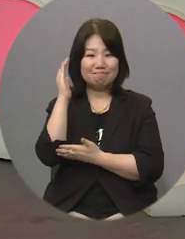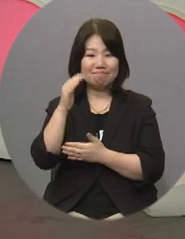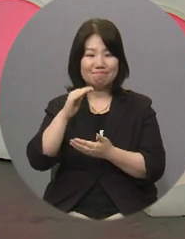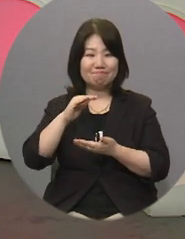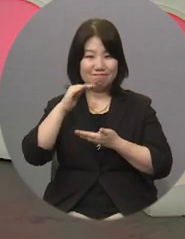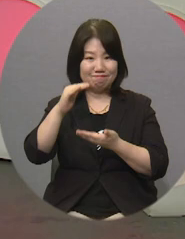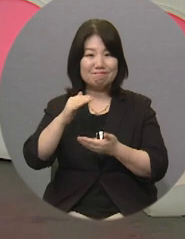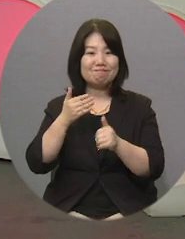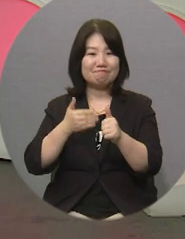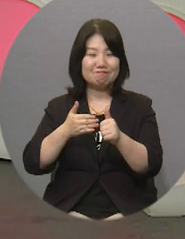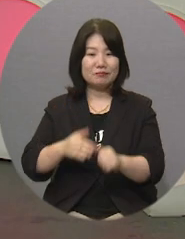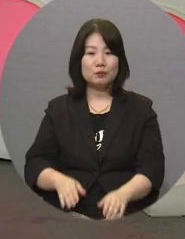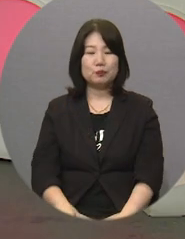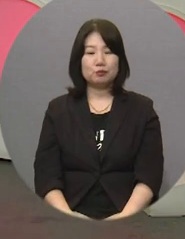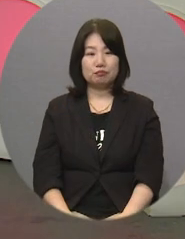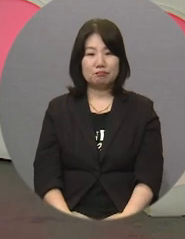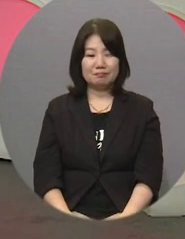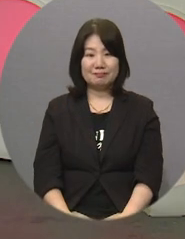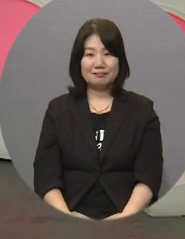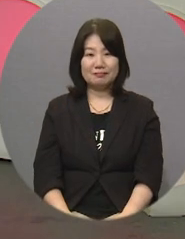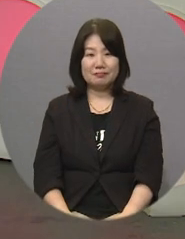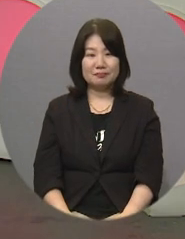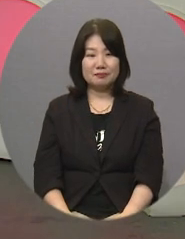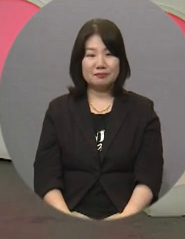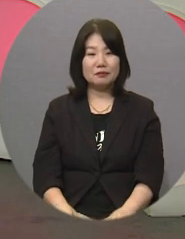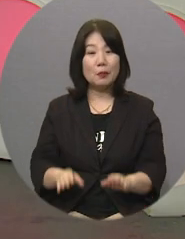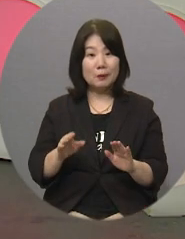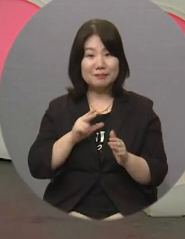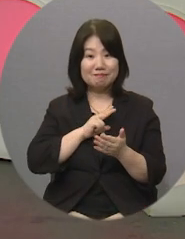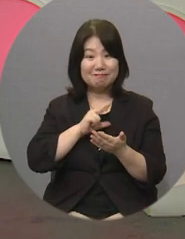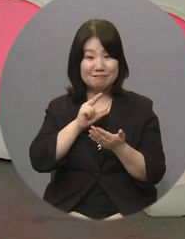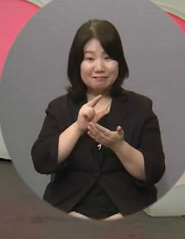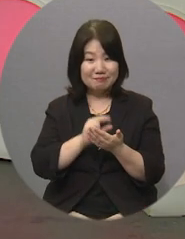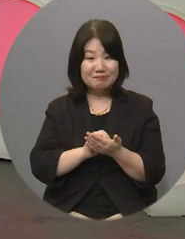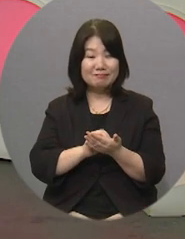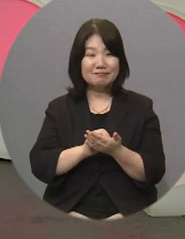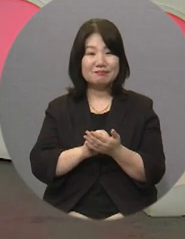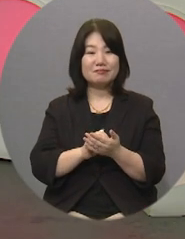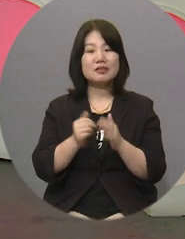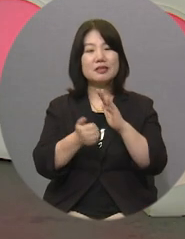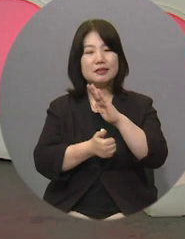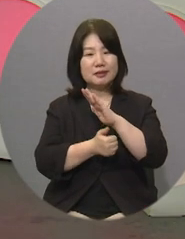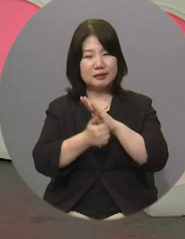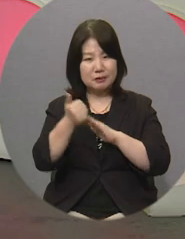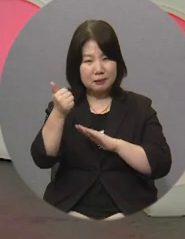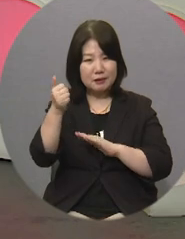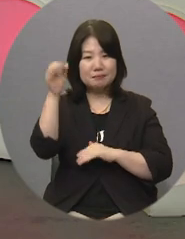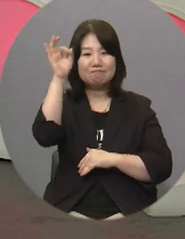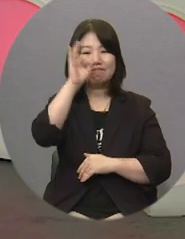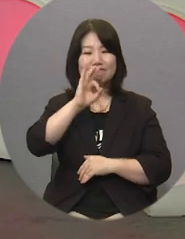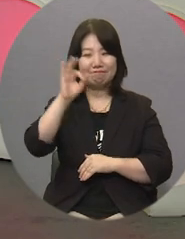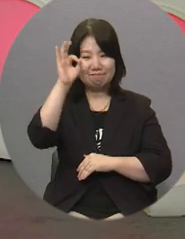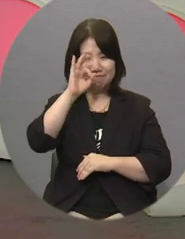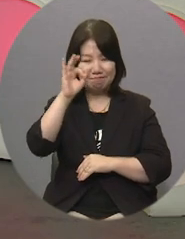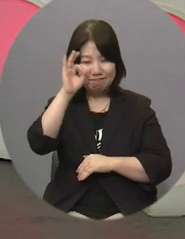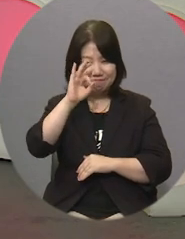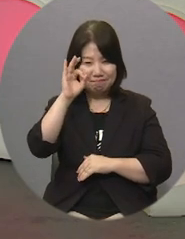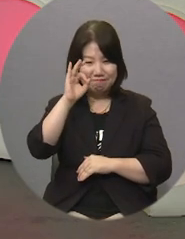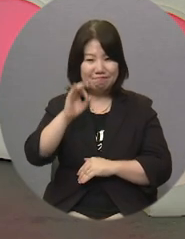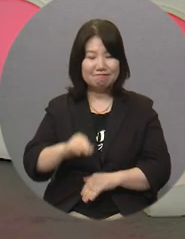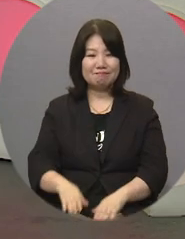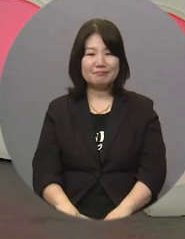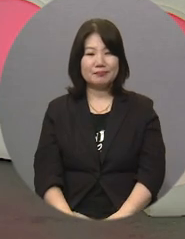주십시오. 감동 사연의 제목은요, 희망을 찾아. 희망을 찾아.